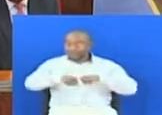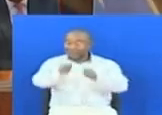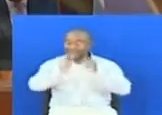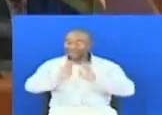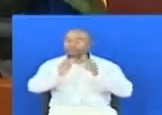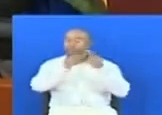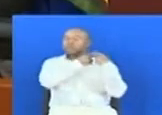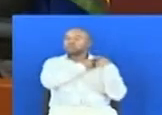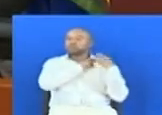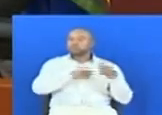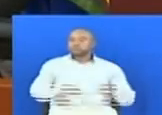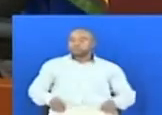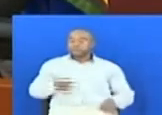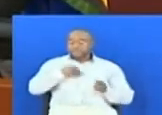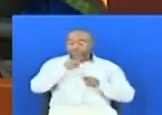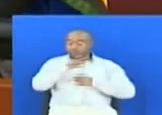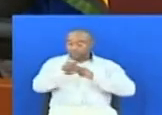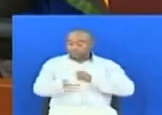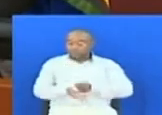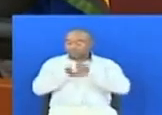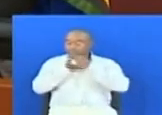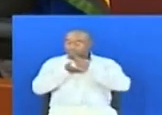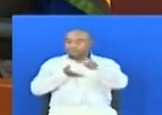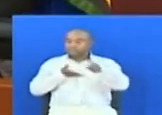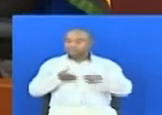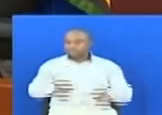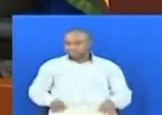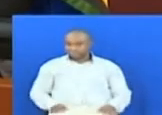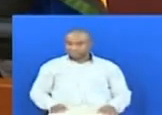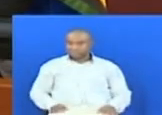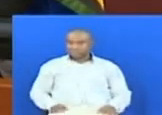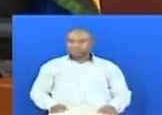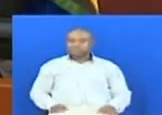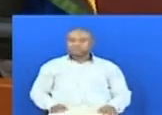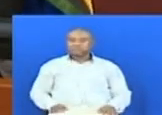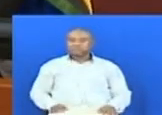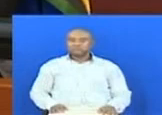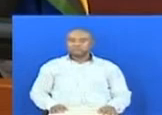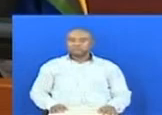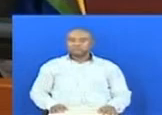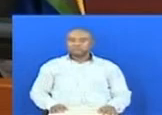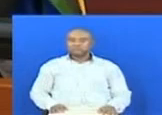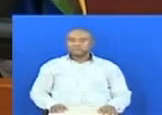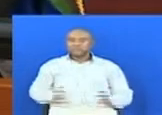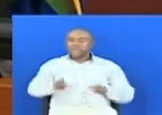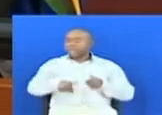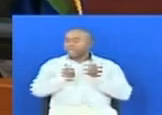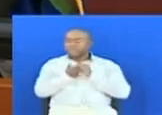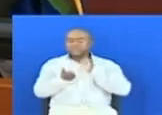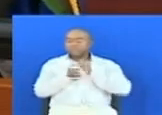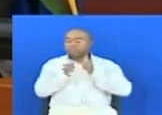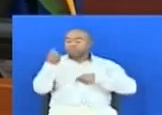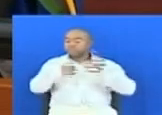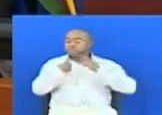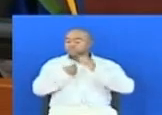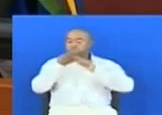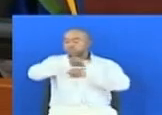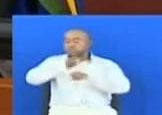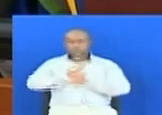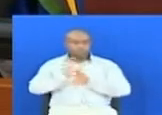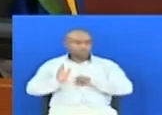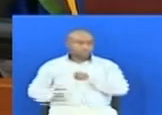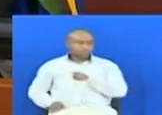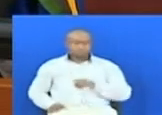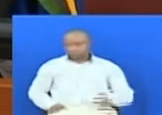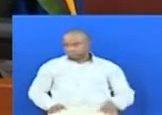na tutaendelea kumsaidia kwa lolote lile ambalo linahitajika. Lakini isiingizwe siasa katika jambo